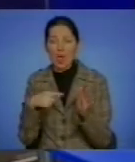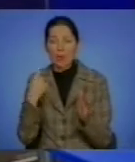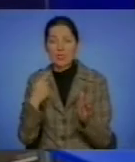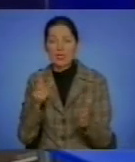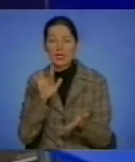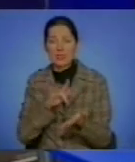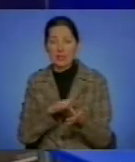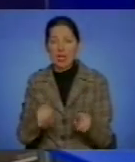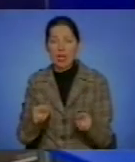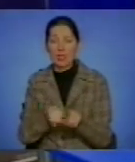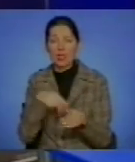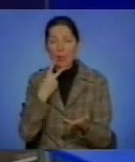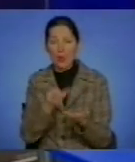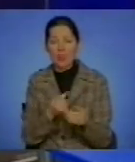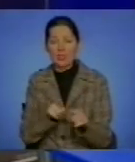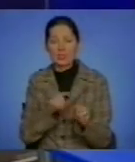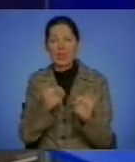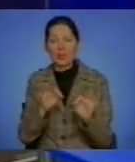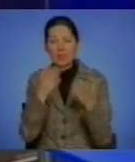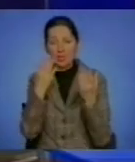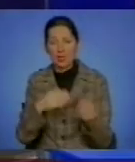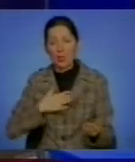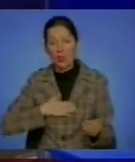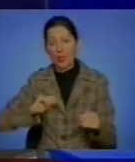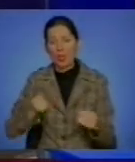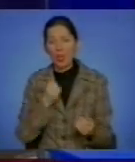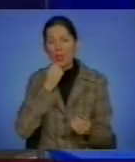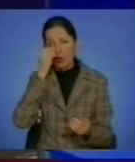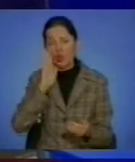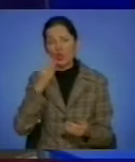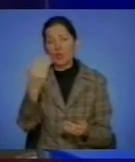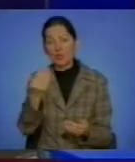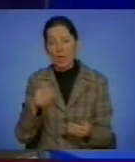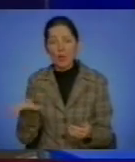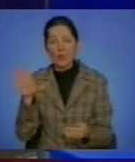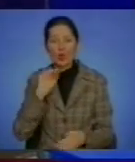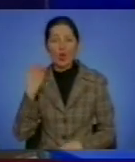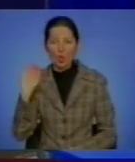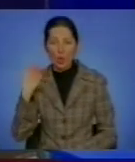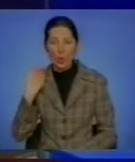Таким побачили цей інформаційний день мої колеги. Дякую, що ви з нами. На все добре.